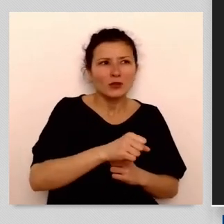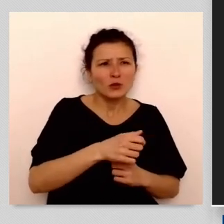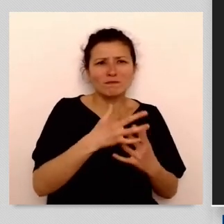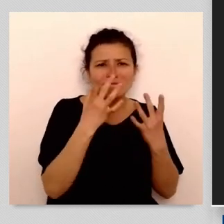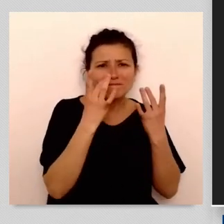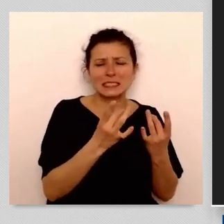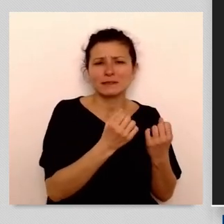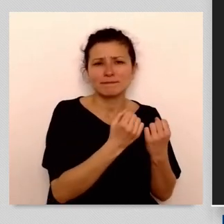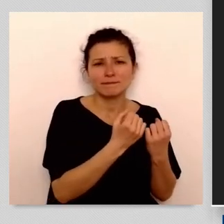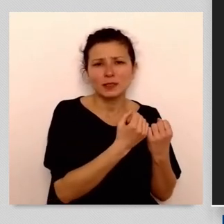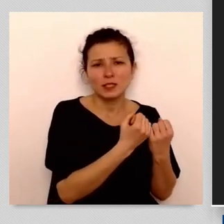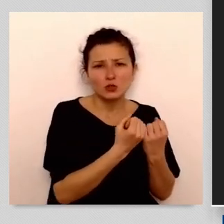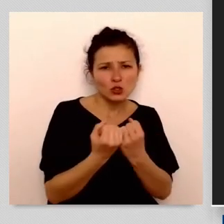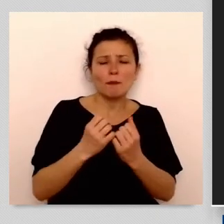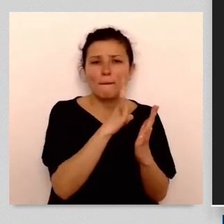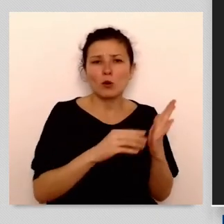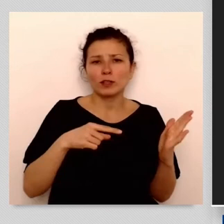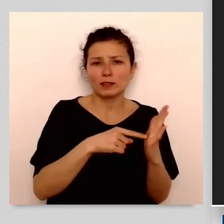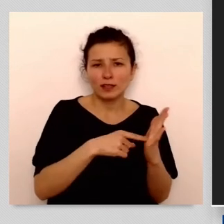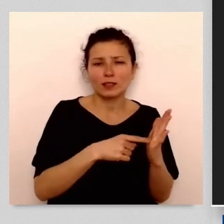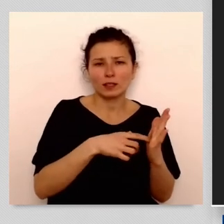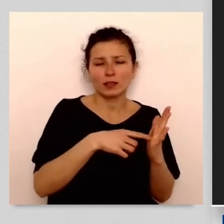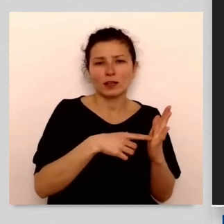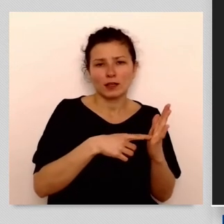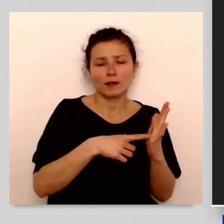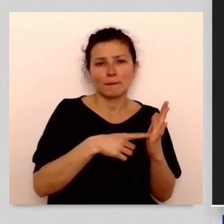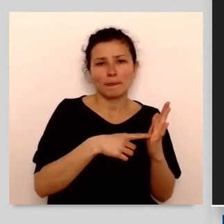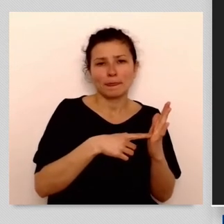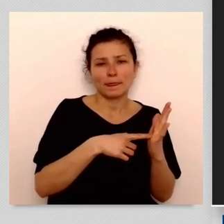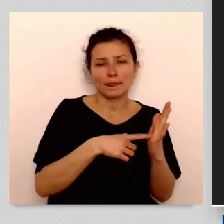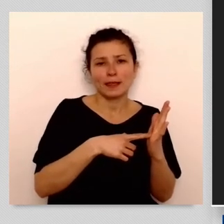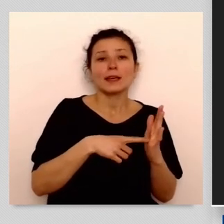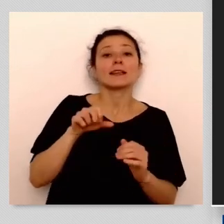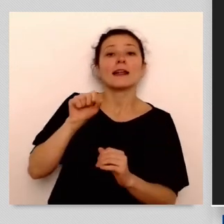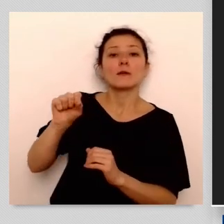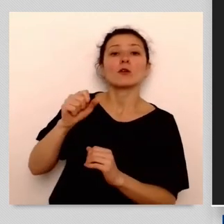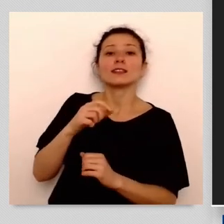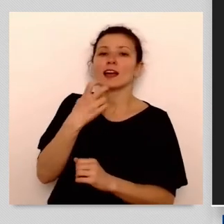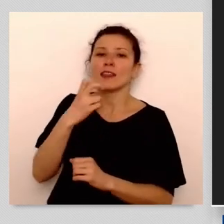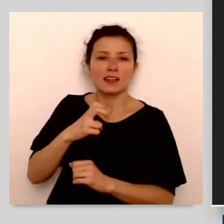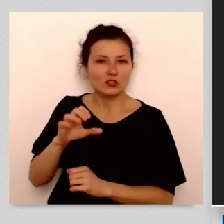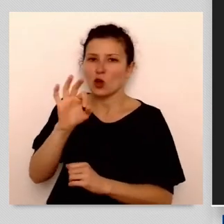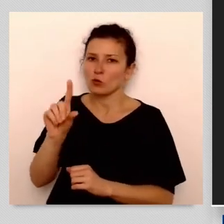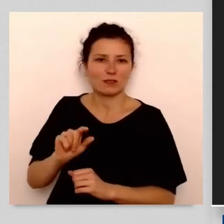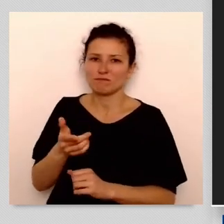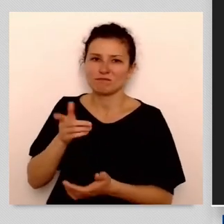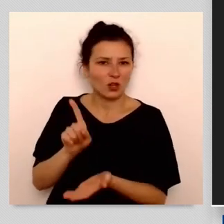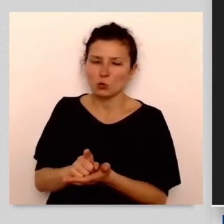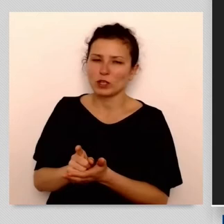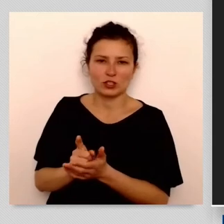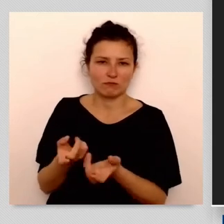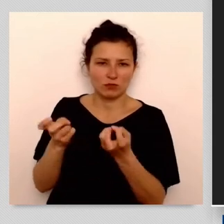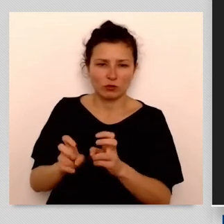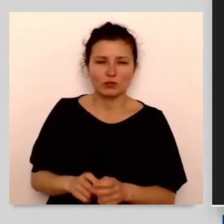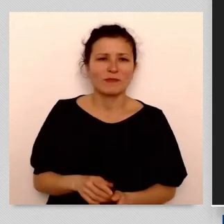ten model i tej demokracji energetycznej i OZE nie zbudujemy. I oczywiście już mi